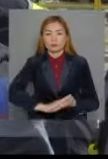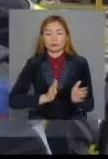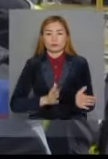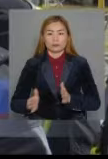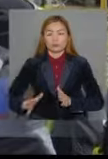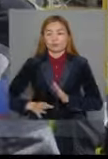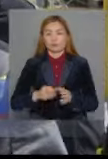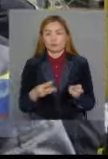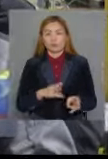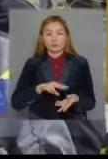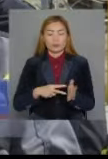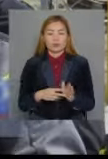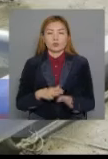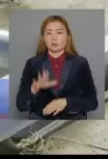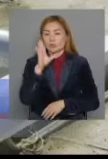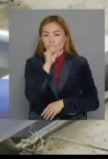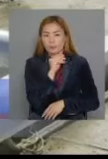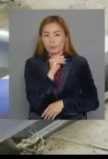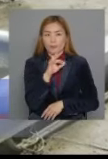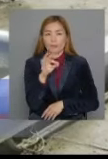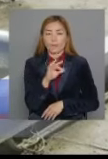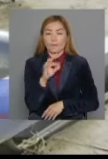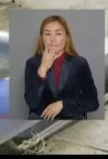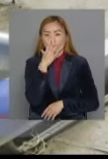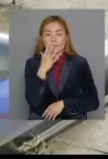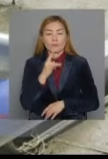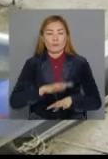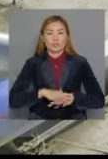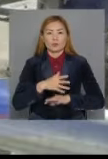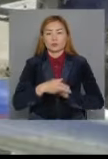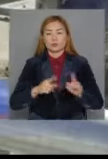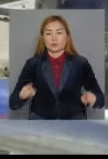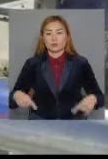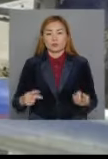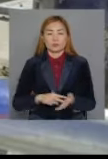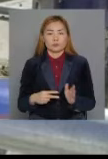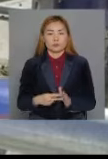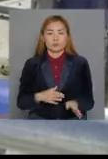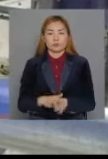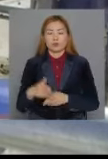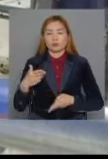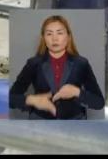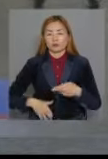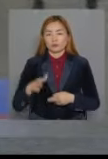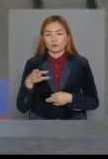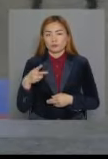регулирования выбросов. Проект реализуемый за счет заемных средств Европейского банка реконструкции и развития. Планируется полностью завершить в